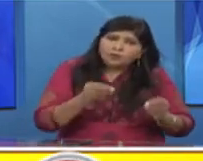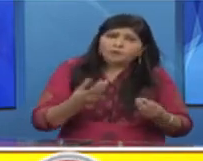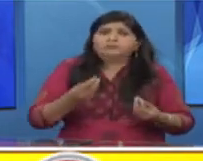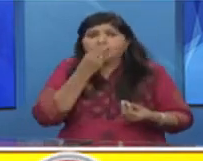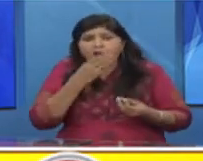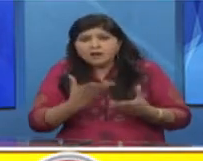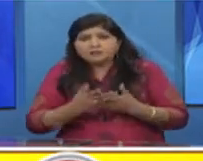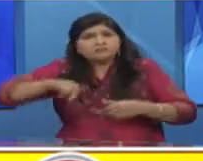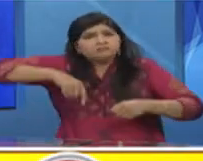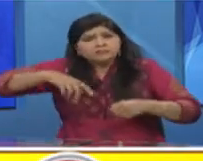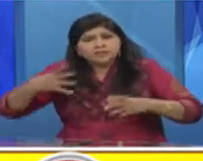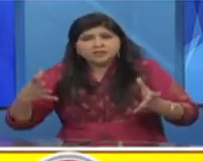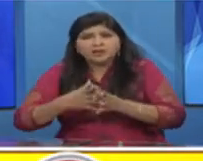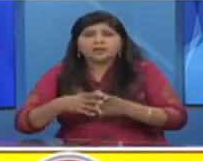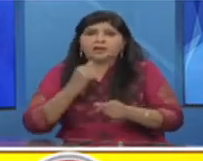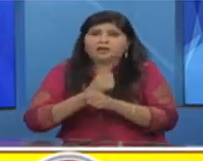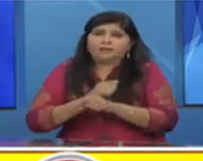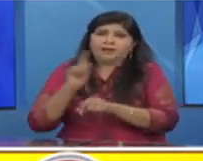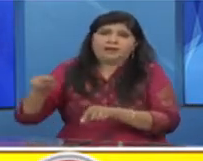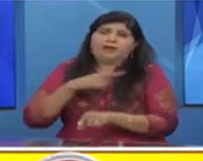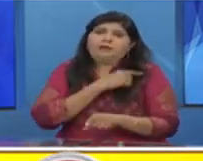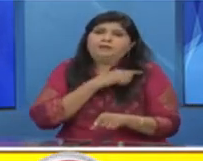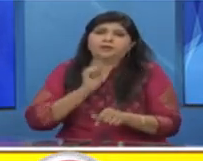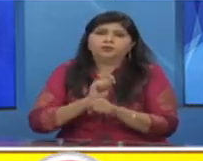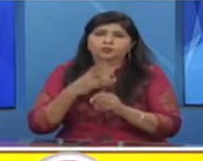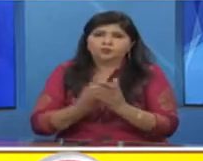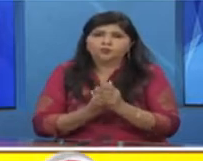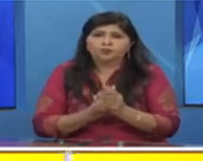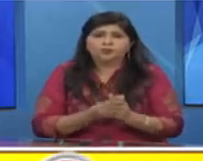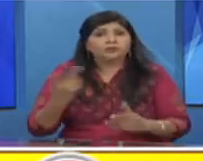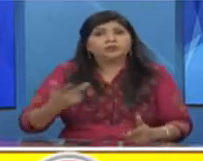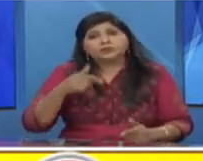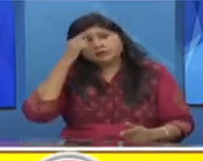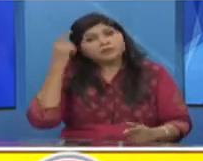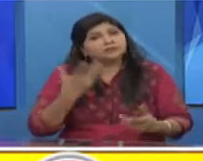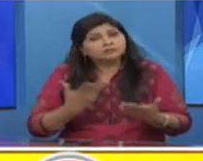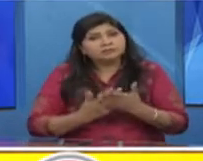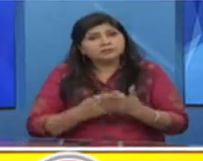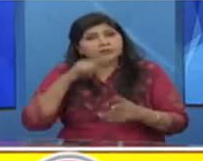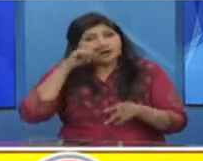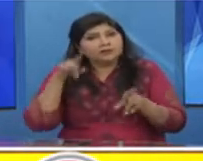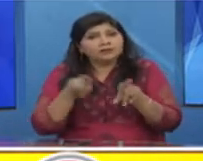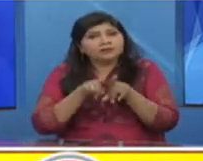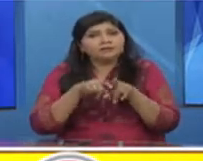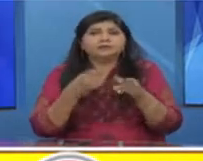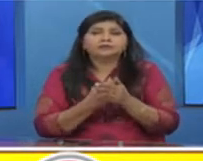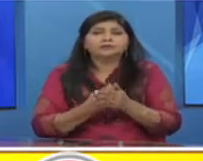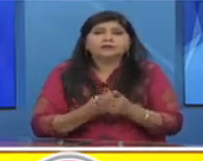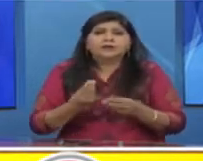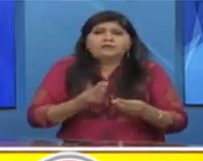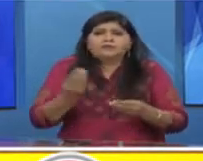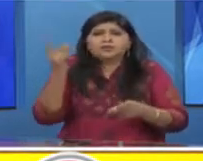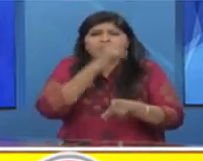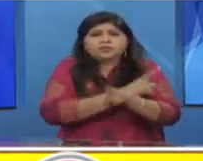हैं। सरकार भी अपनी भूमिका निभा रही है। साथियों, कौन हिंदुस्तानी होगा जिसको इस बात का गर्व नहीं होगा कि पिछले